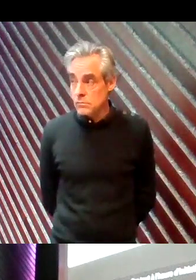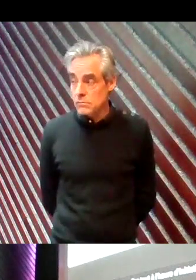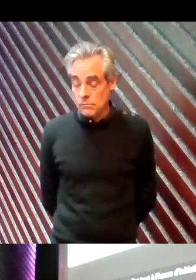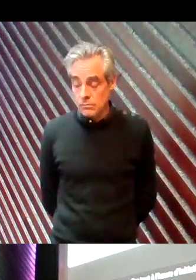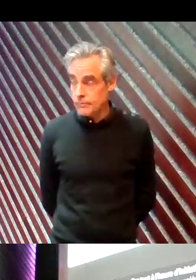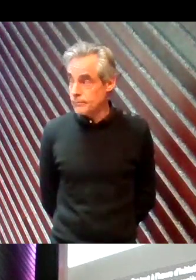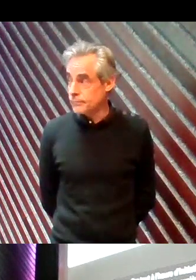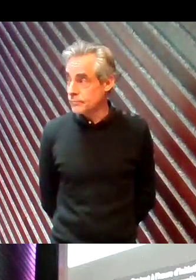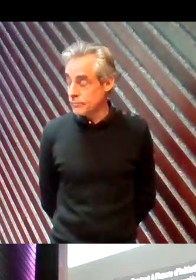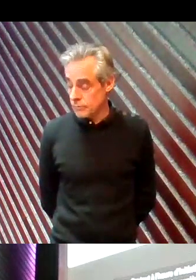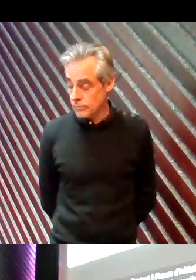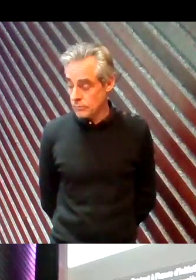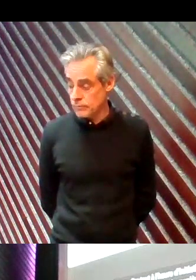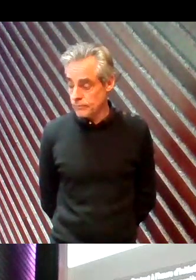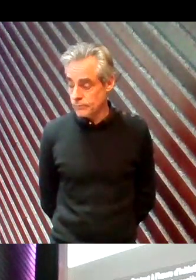C'est assez important.